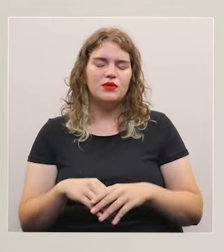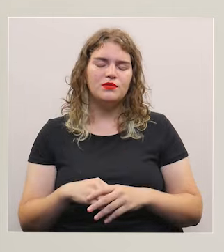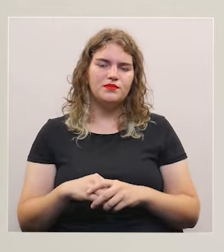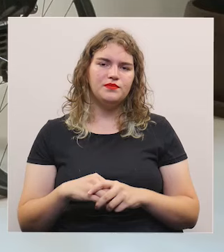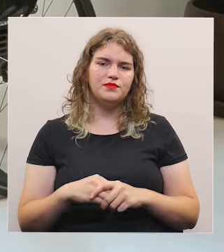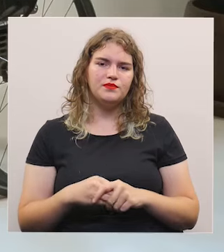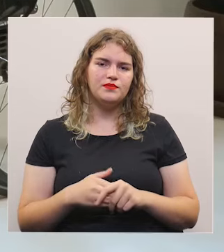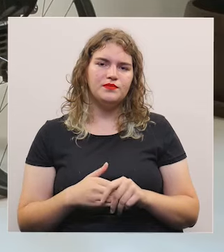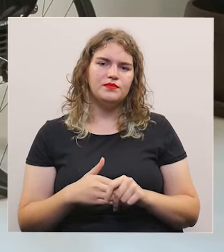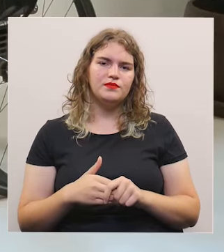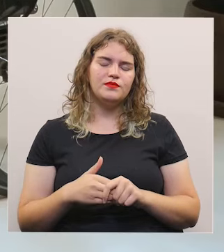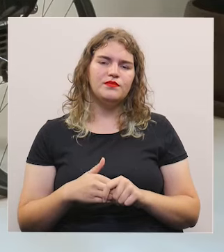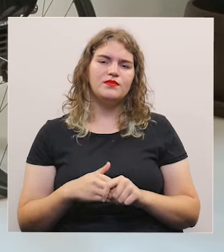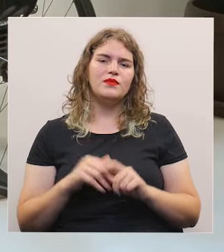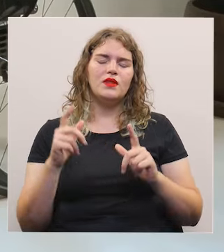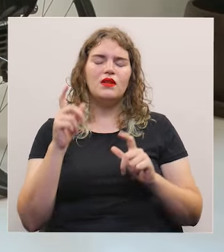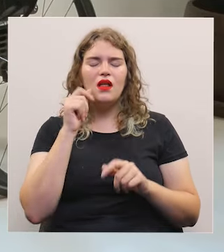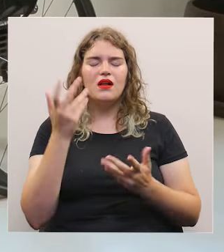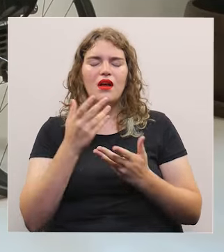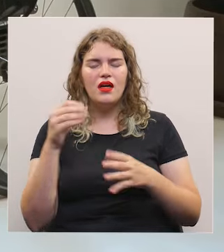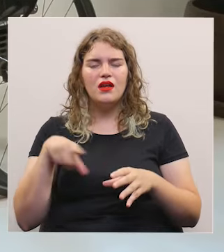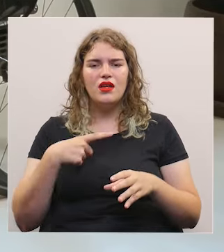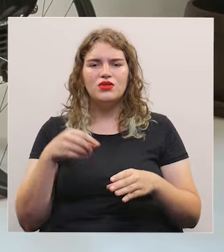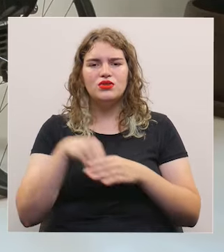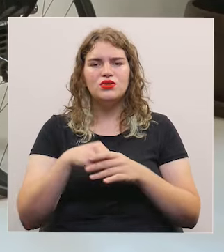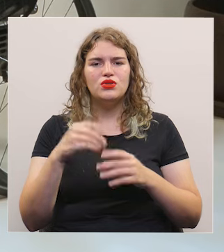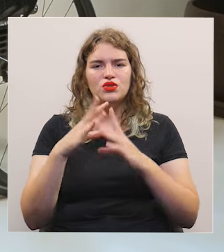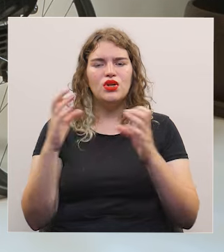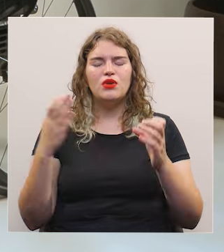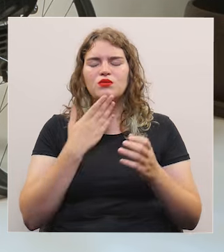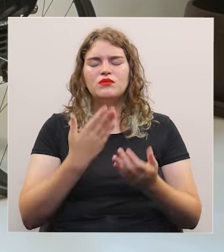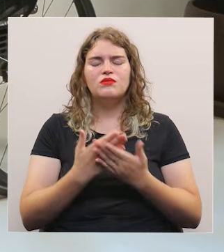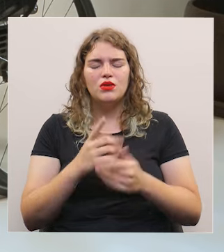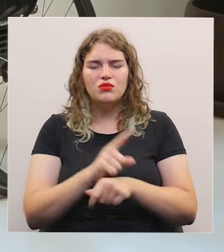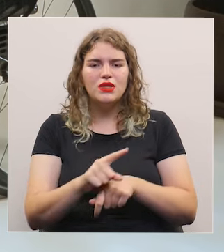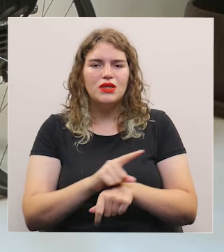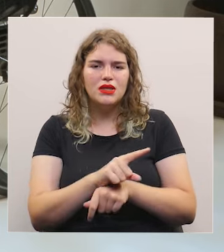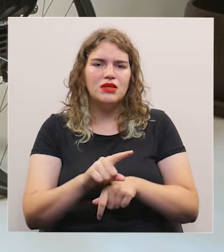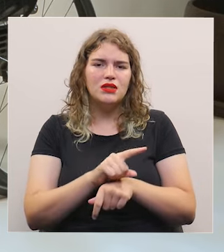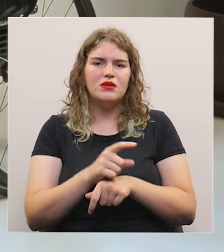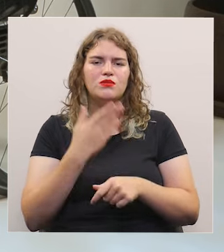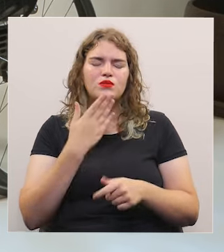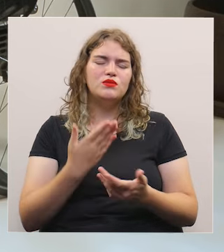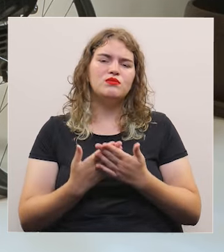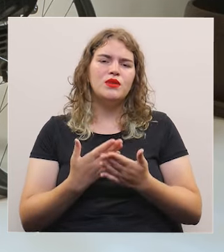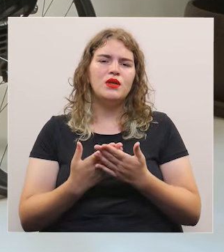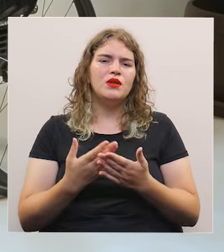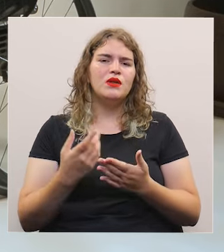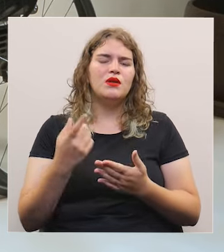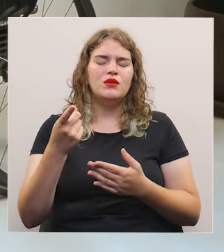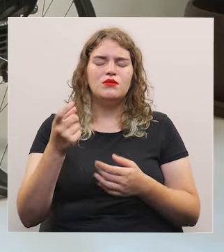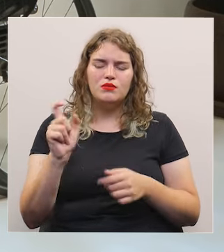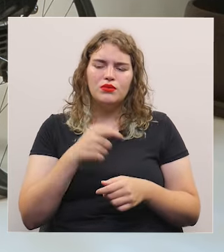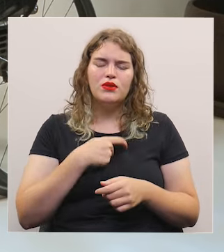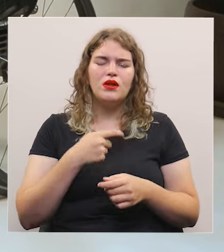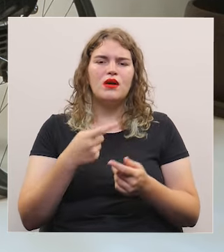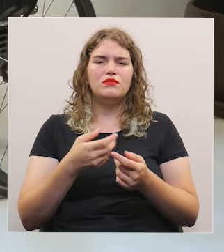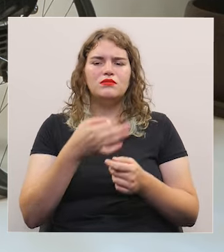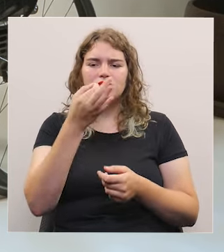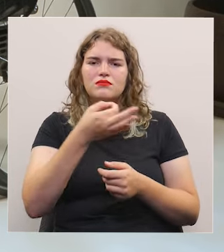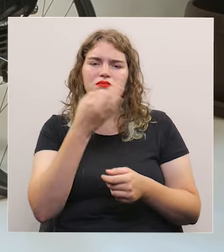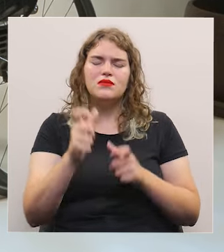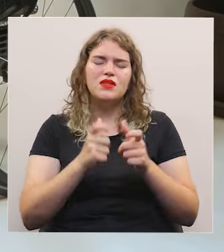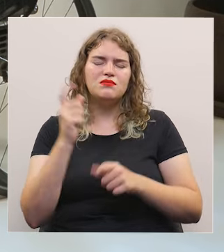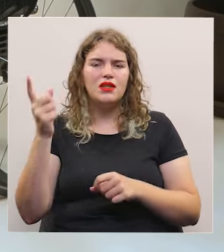haideți. Tată care ești în cer, îți mulțumim pentru acest timp. Și îți mulțumim pentru posibilitatea de a